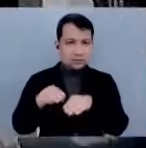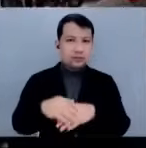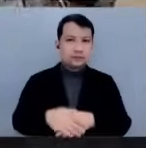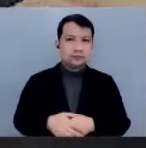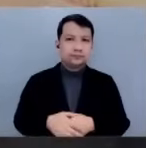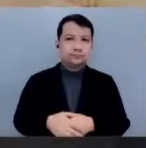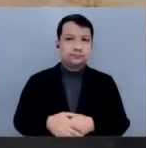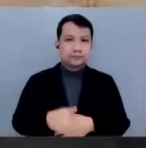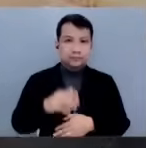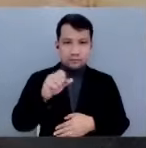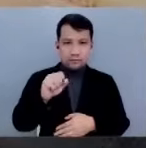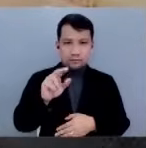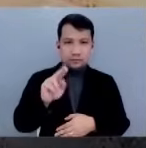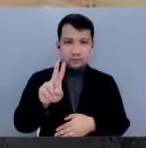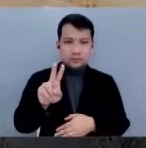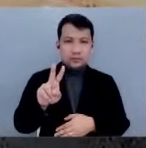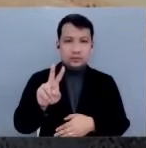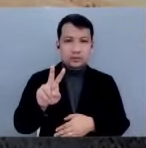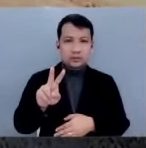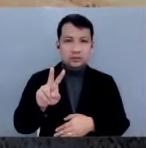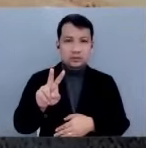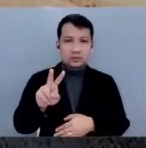SUV naman ang dumating.